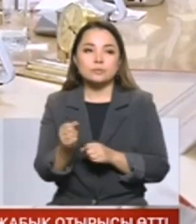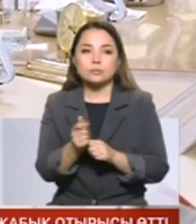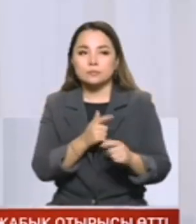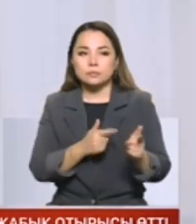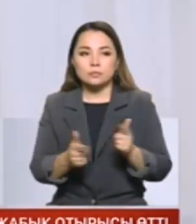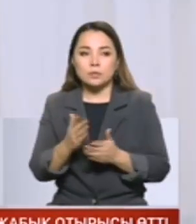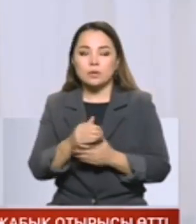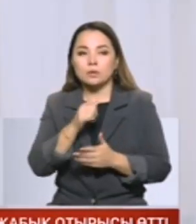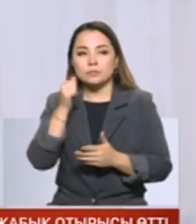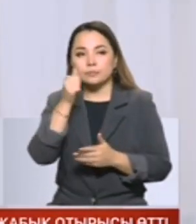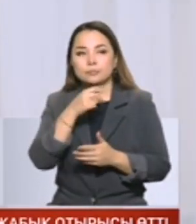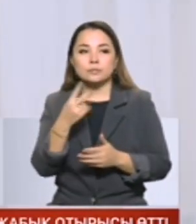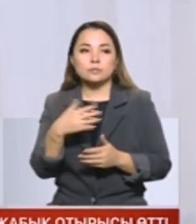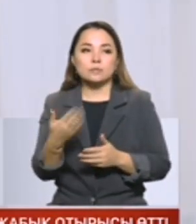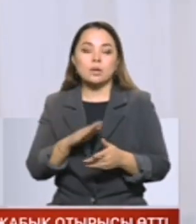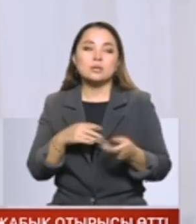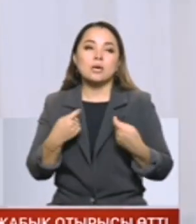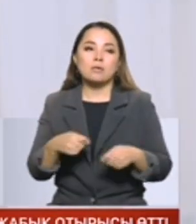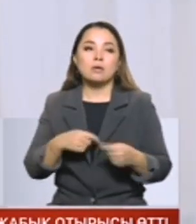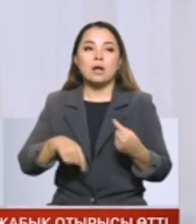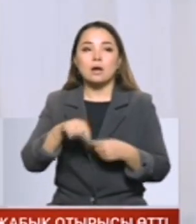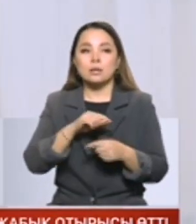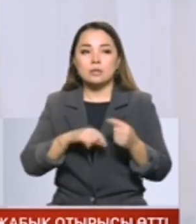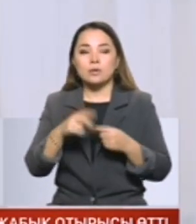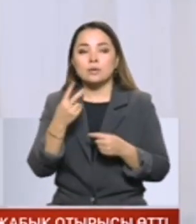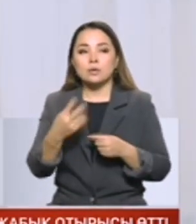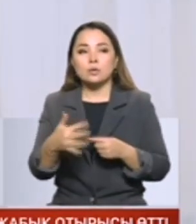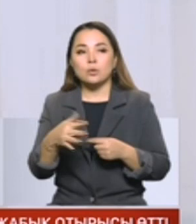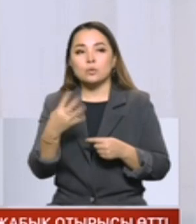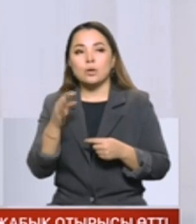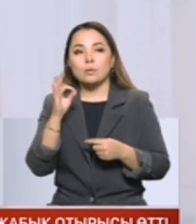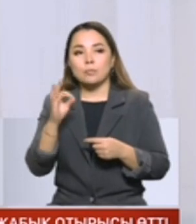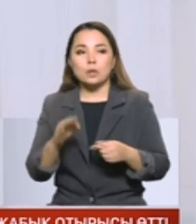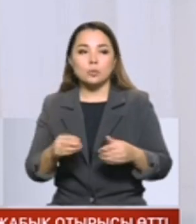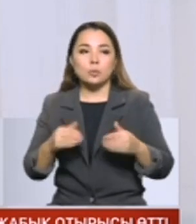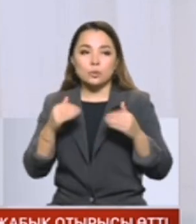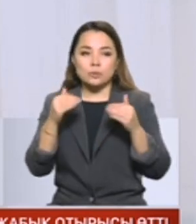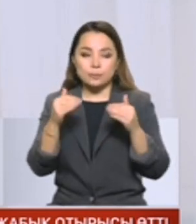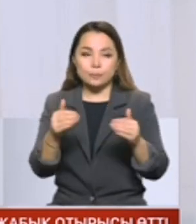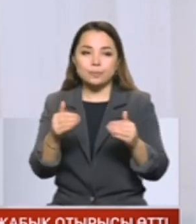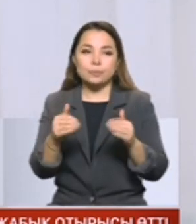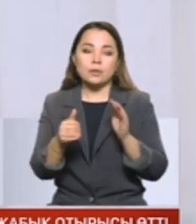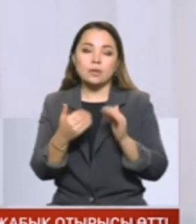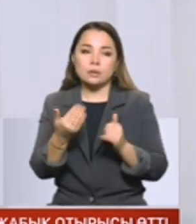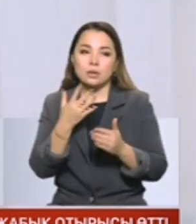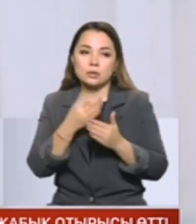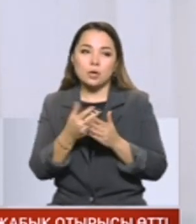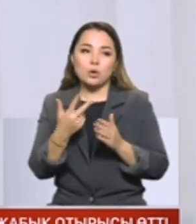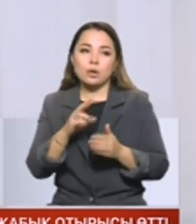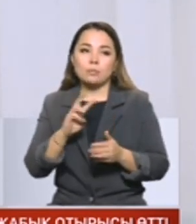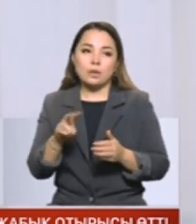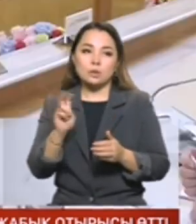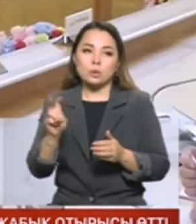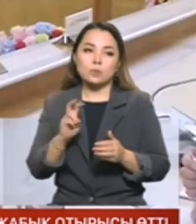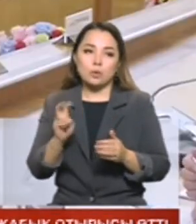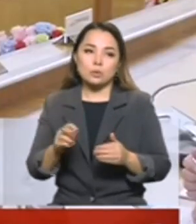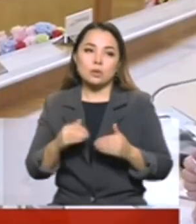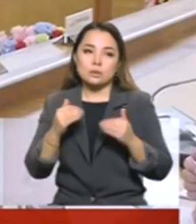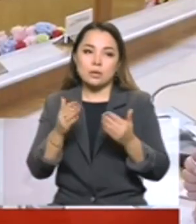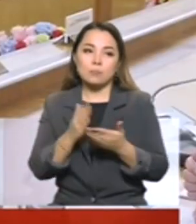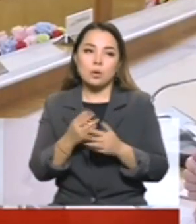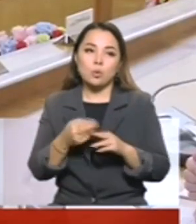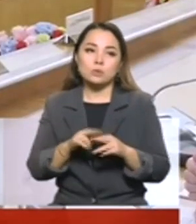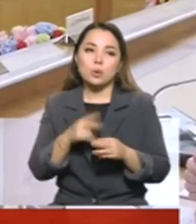асырылуда. Былтыр екі жақты тауар айналымы 54%-ға өсіп, 6,3 миллиард доллар болды.